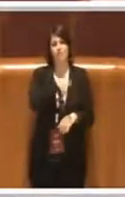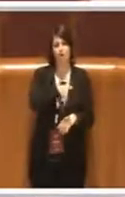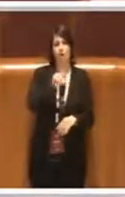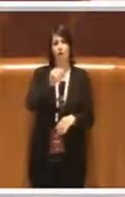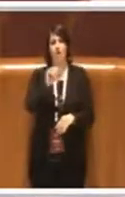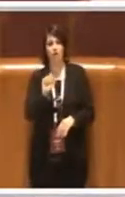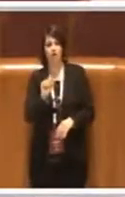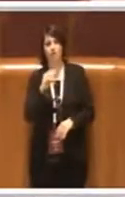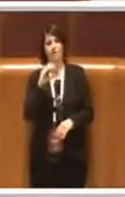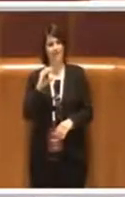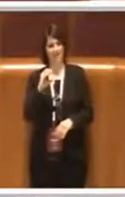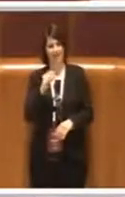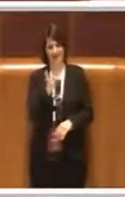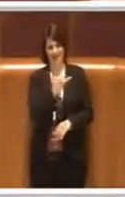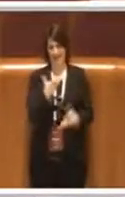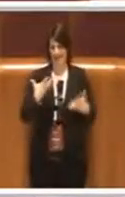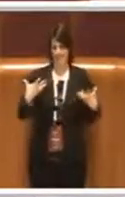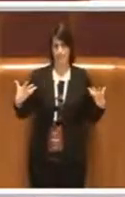la Presidente Catini,